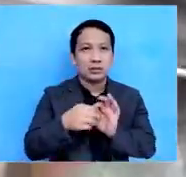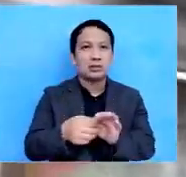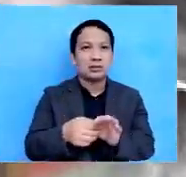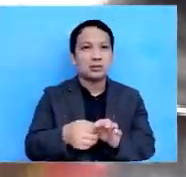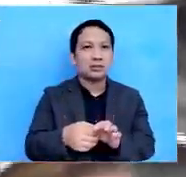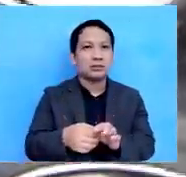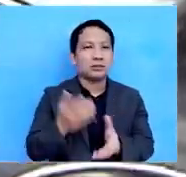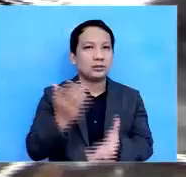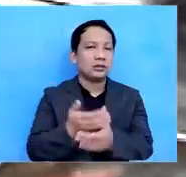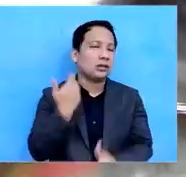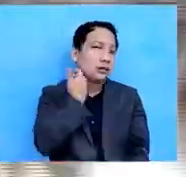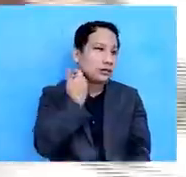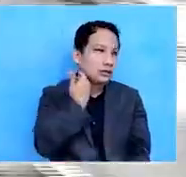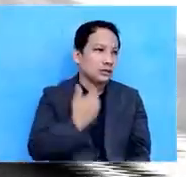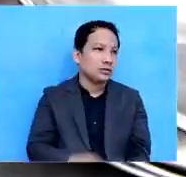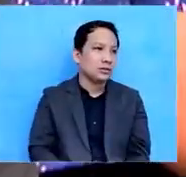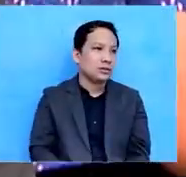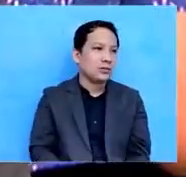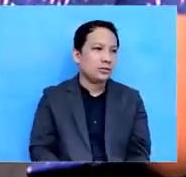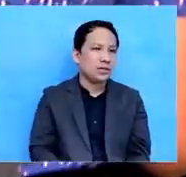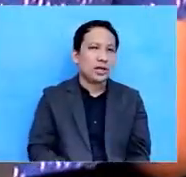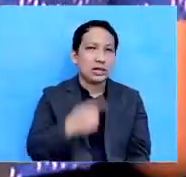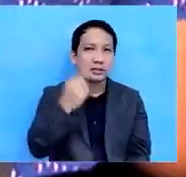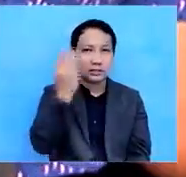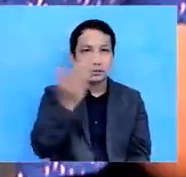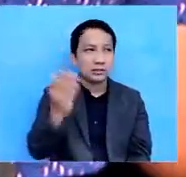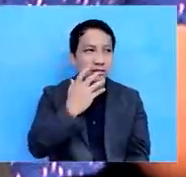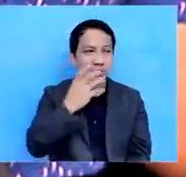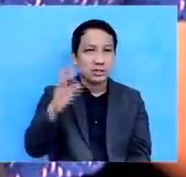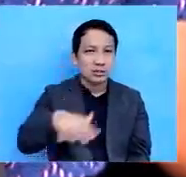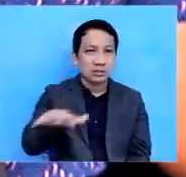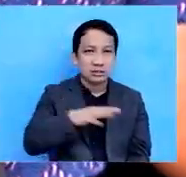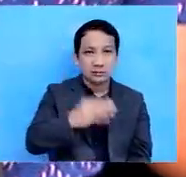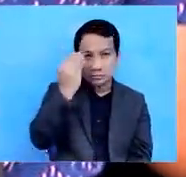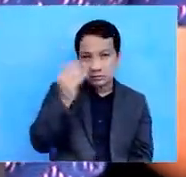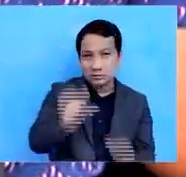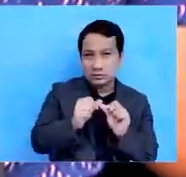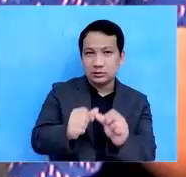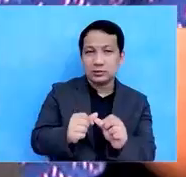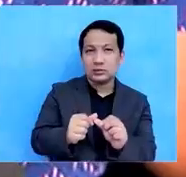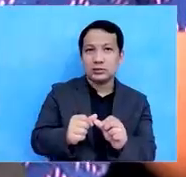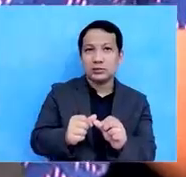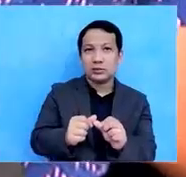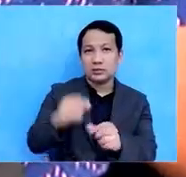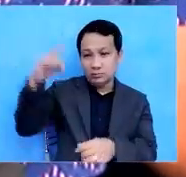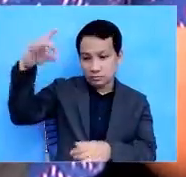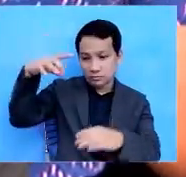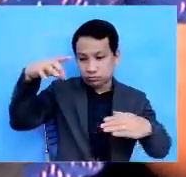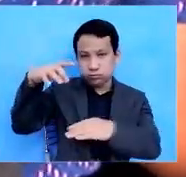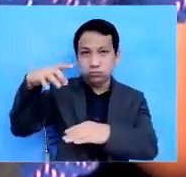trangkaso. Oh, naabot ako ng ulan, init. Sama pala yung ganun. Yung bilad ka tapos abutan ka ng